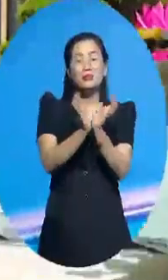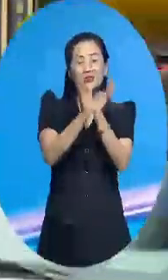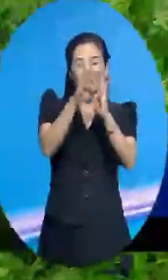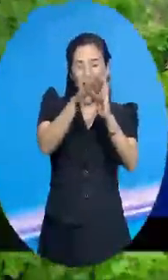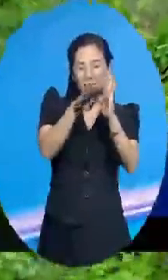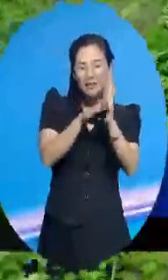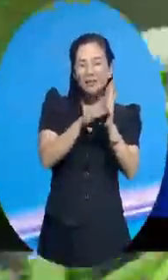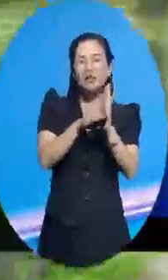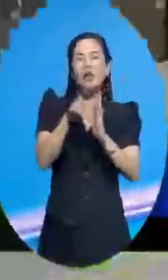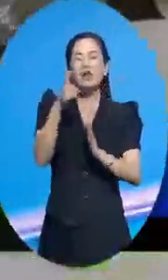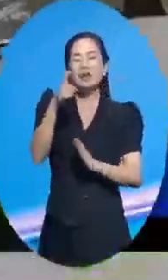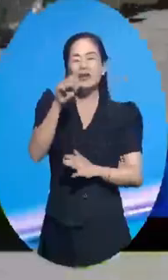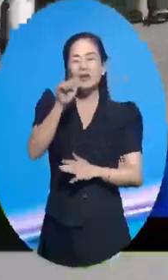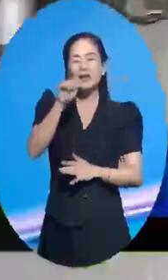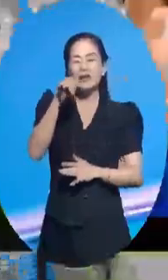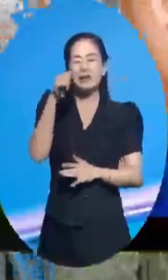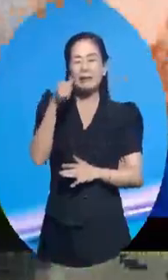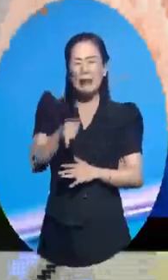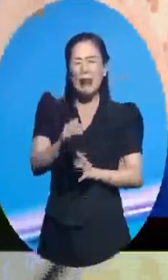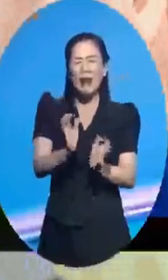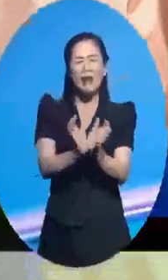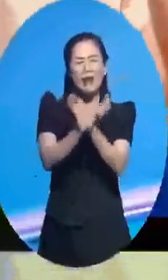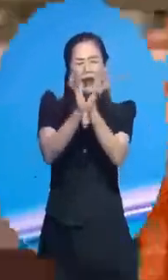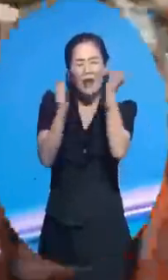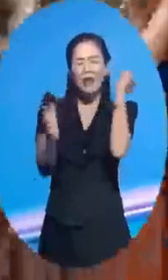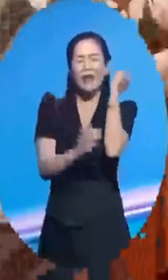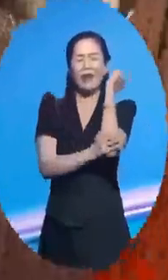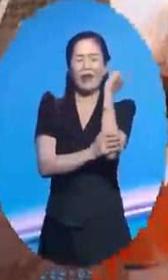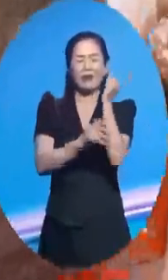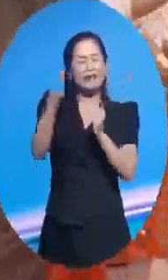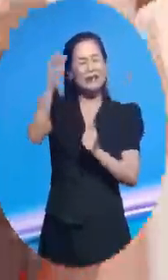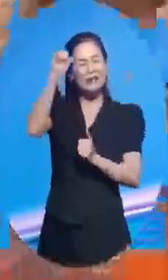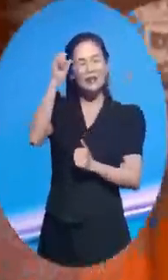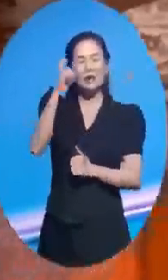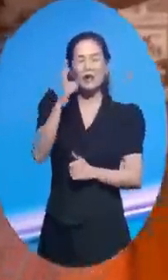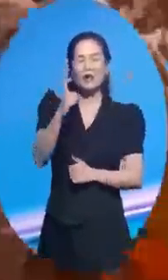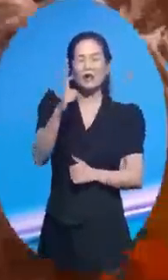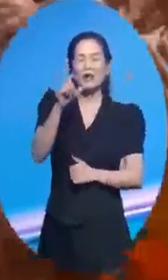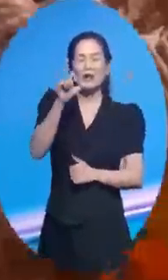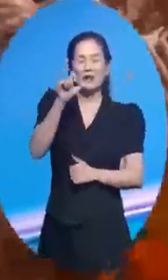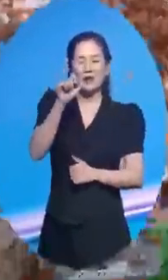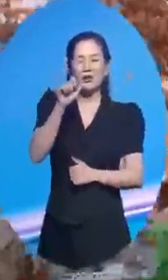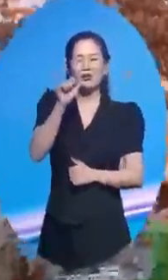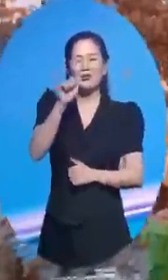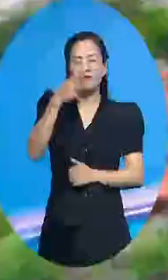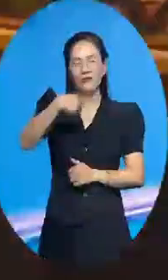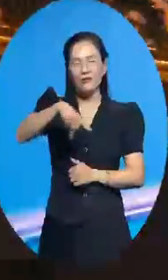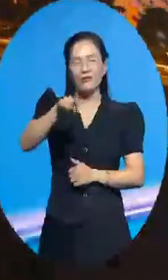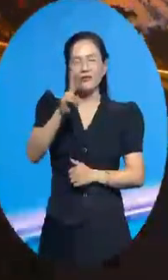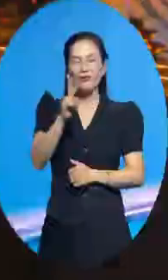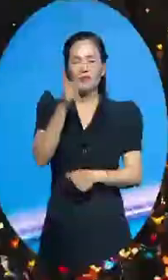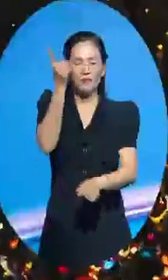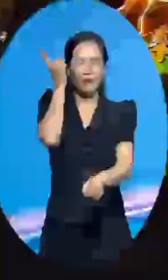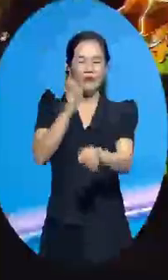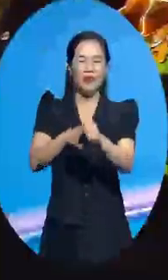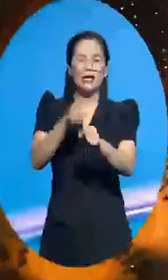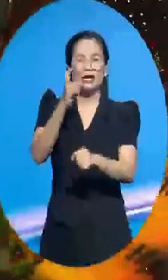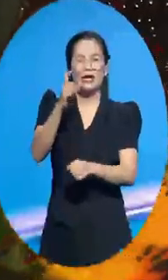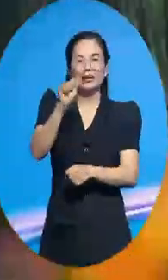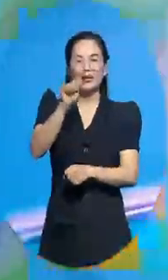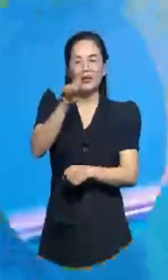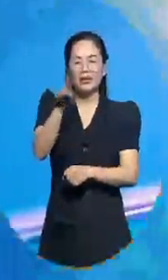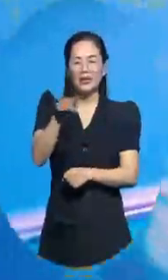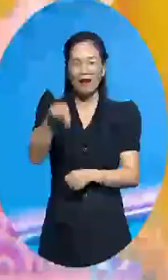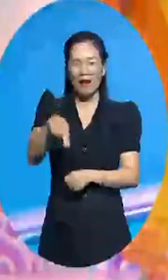Quốc Phật lịch 2567, dương lịch 2023, Chùa Ba Vàng tổ chức Đại lễ Phật Đản 2023